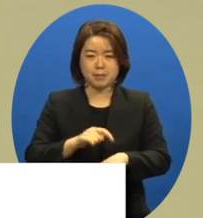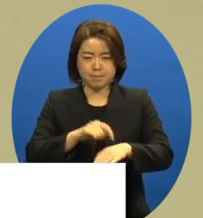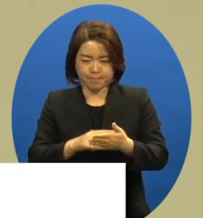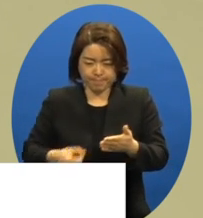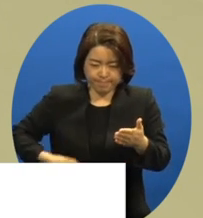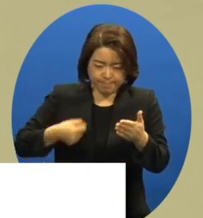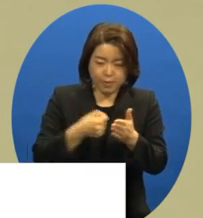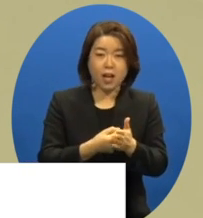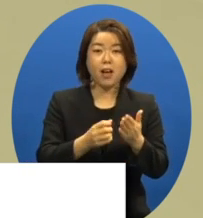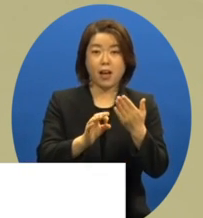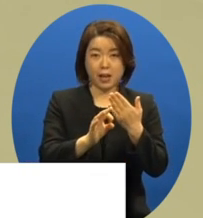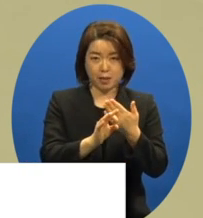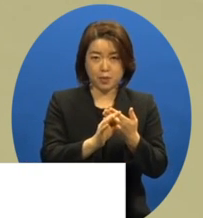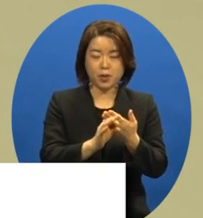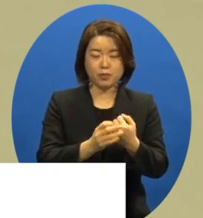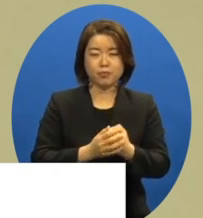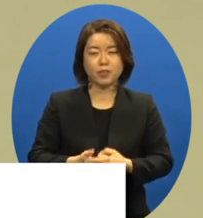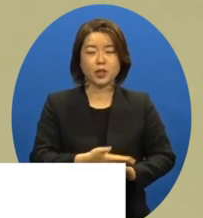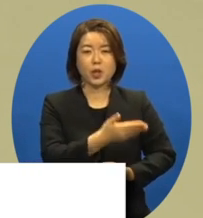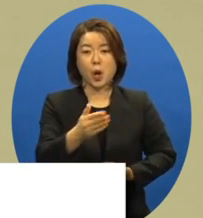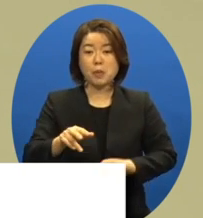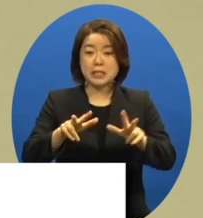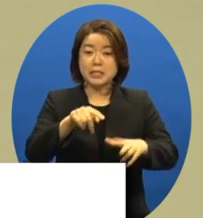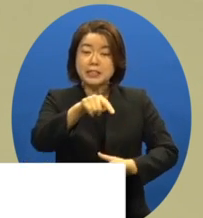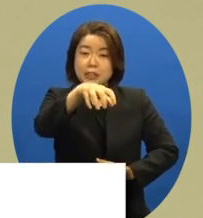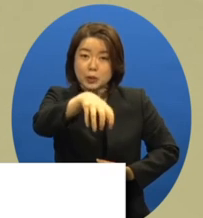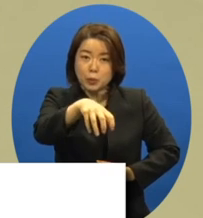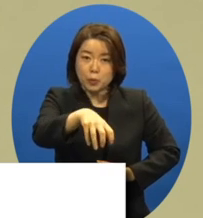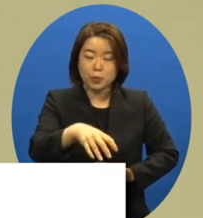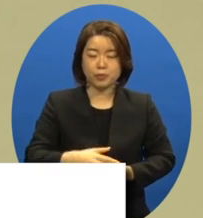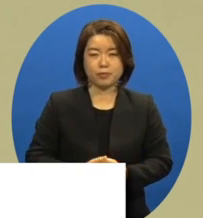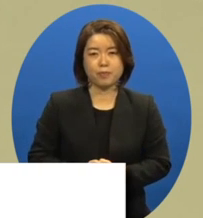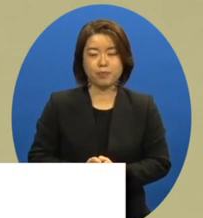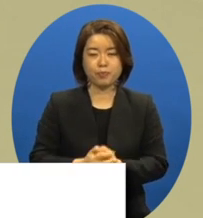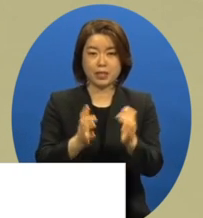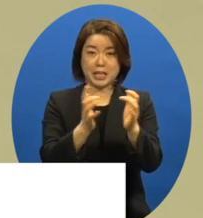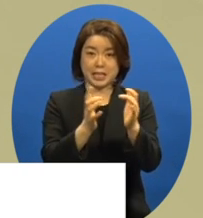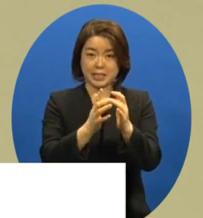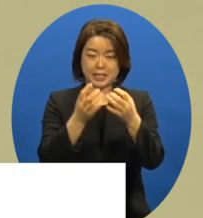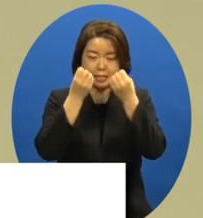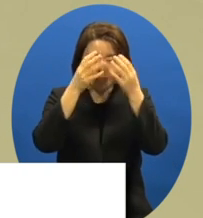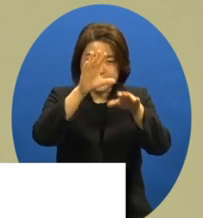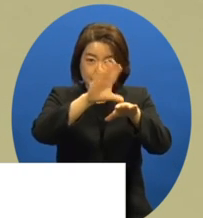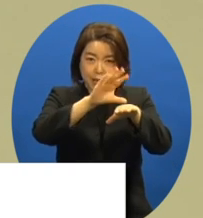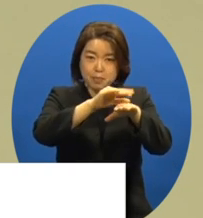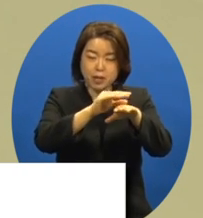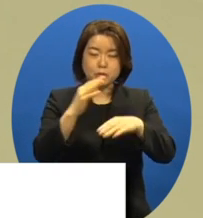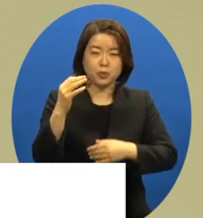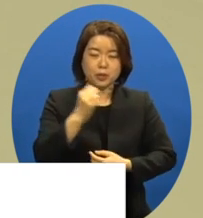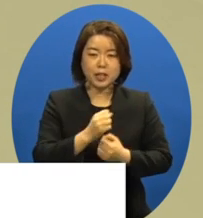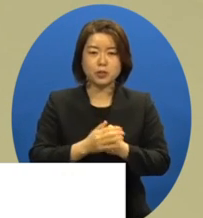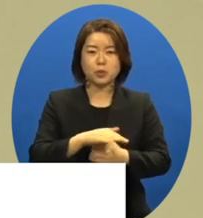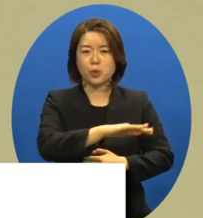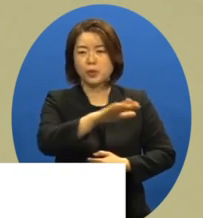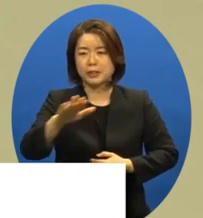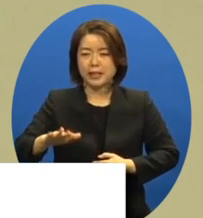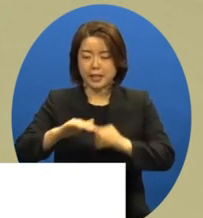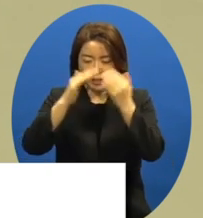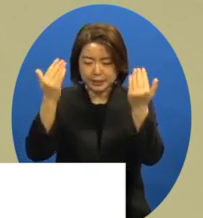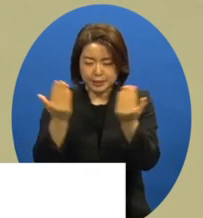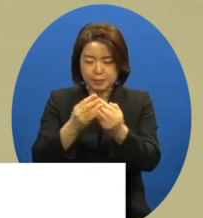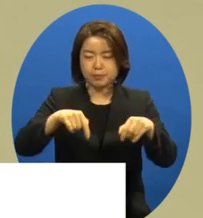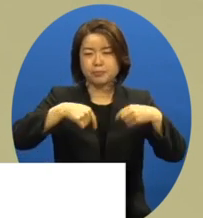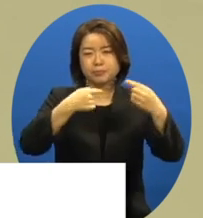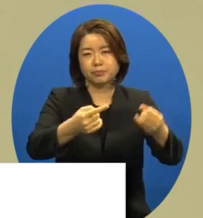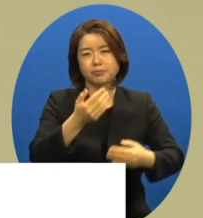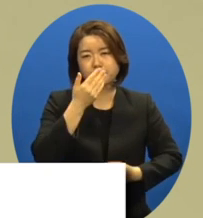먹으면 여러분이 있는 바로 그 자리에서 온라인 생방송으로 다 이 부흥회에 참여할 수